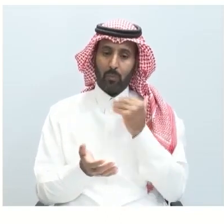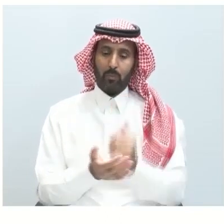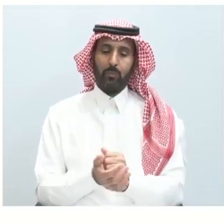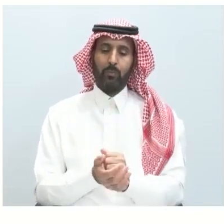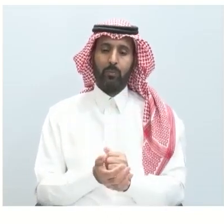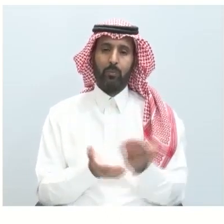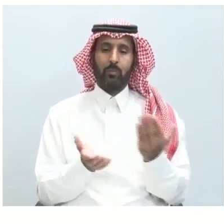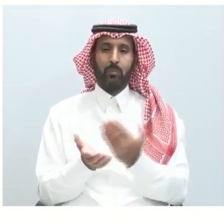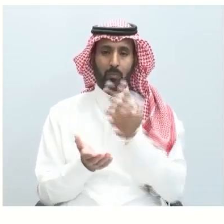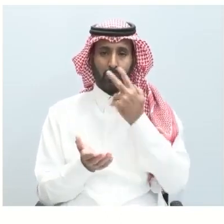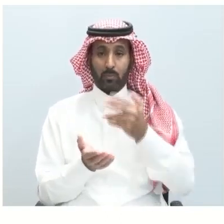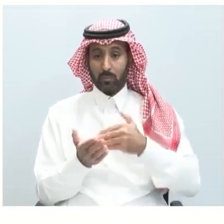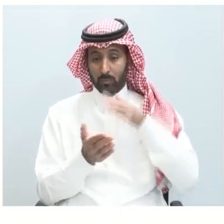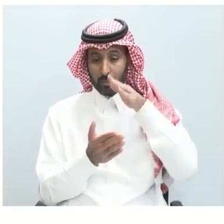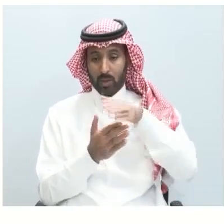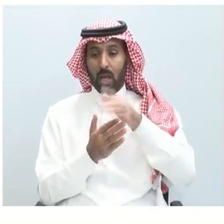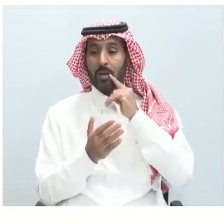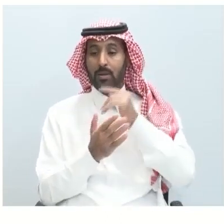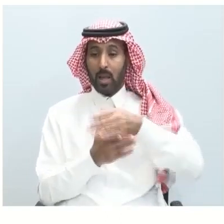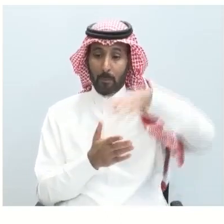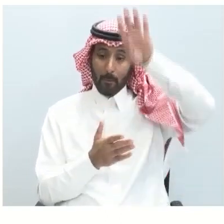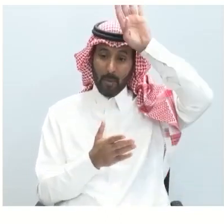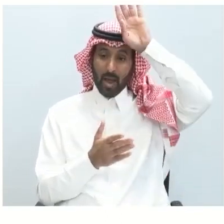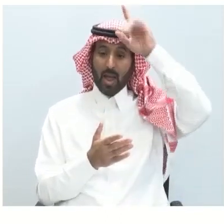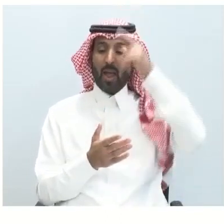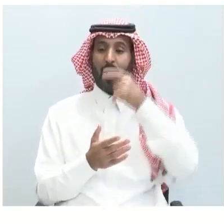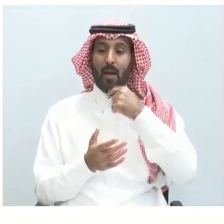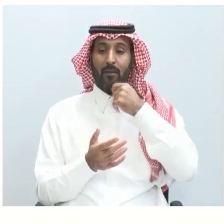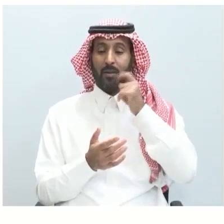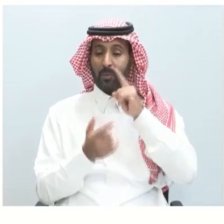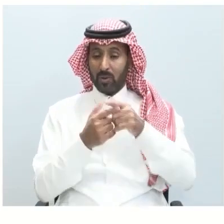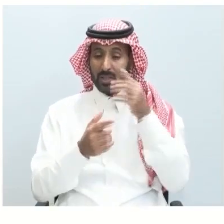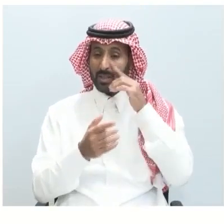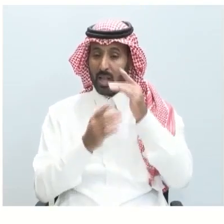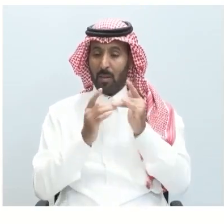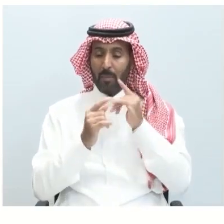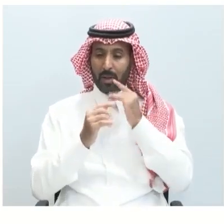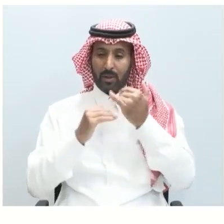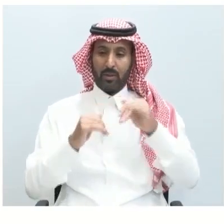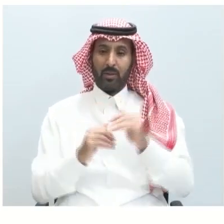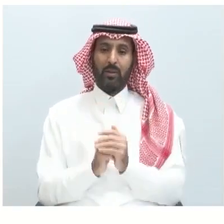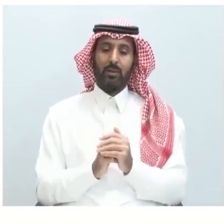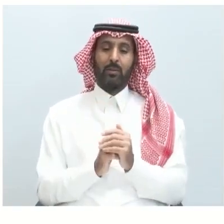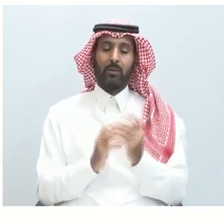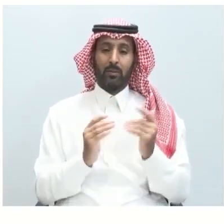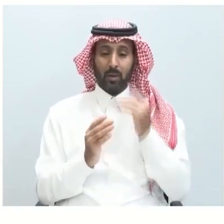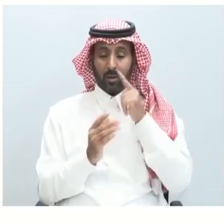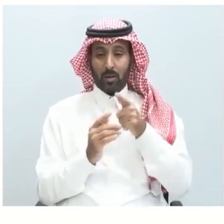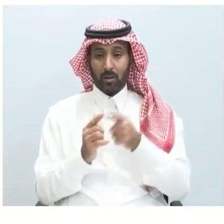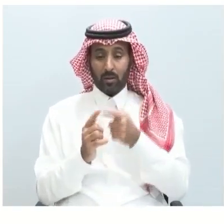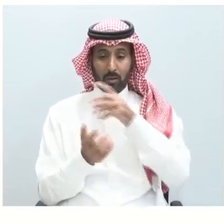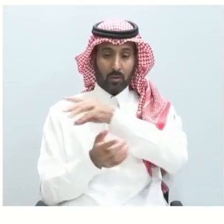جديده هذا هو جسر الملك فهد رحمه الله ما بين المملكه العربيه السعوديه ودوله البحرين فل نقول